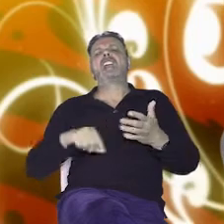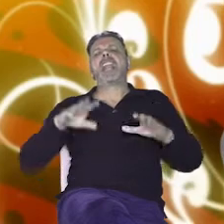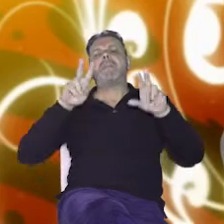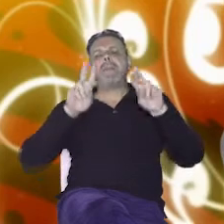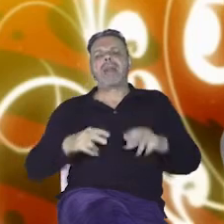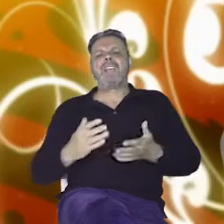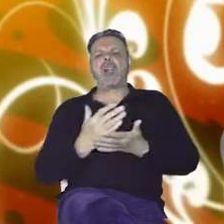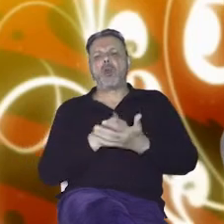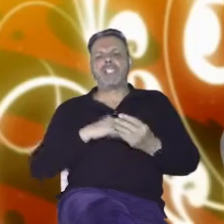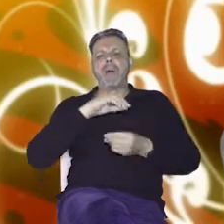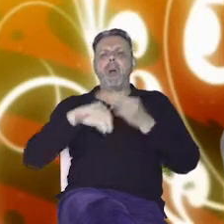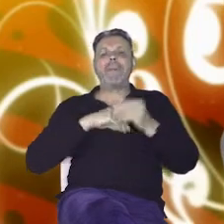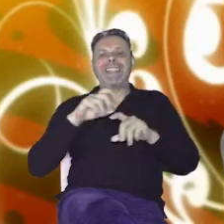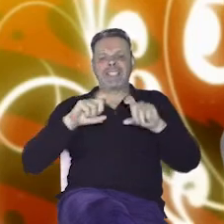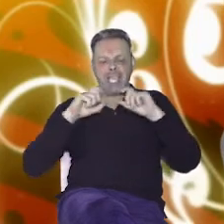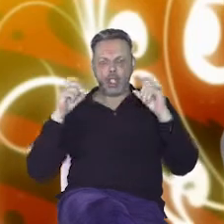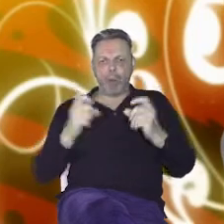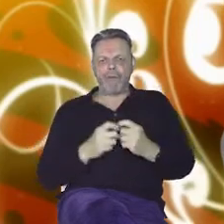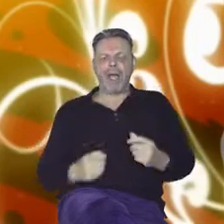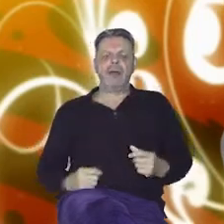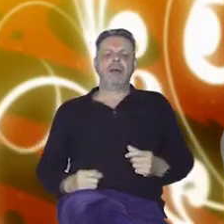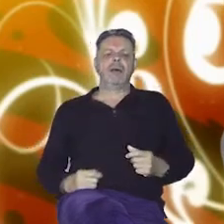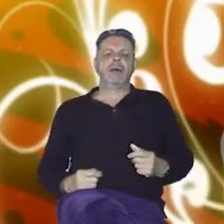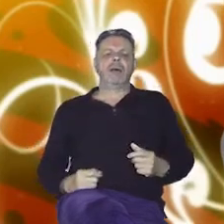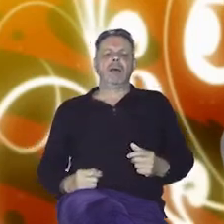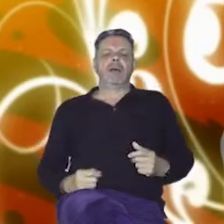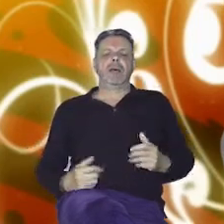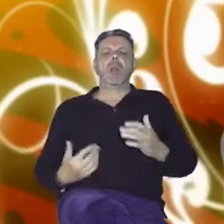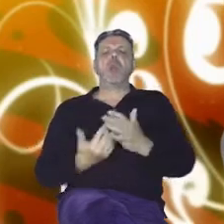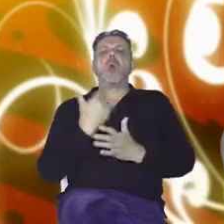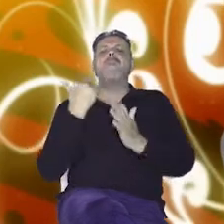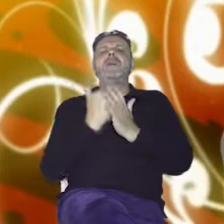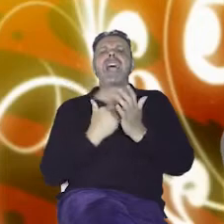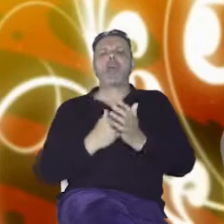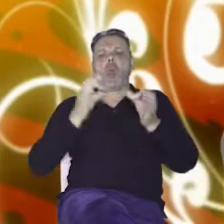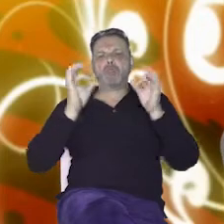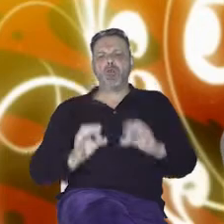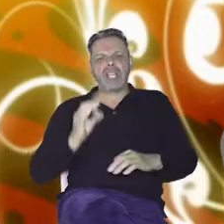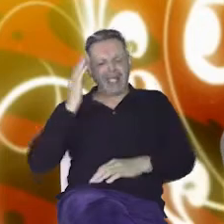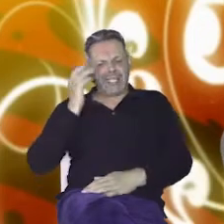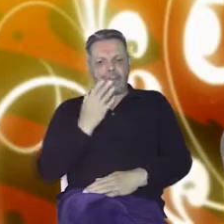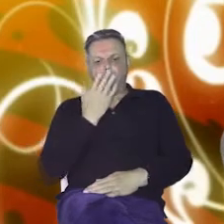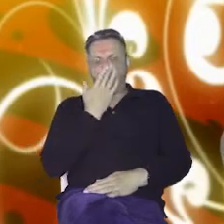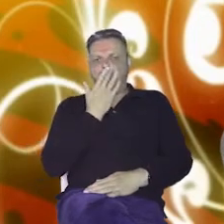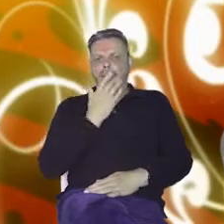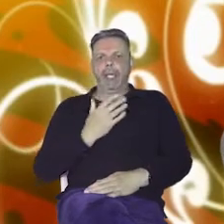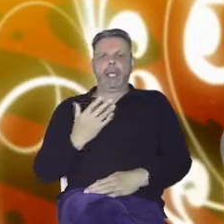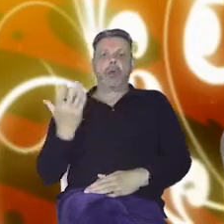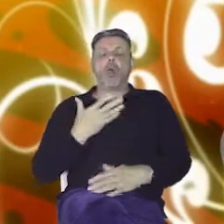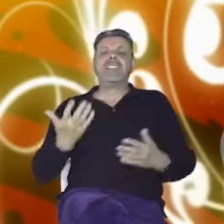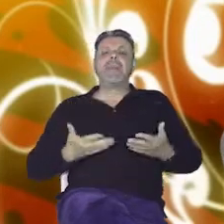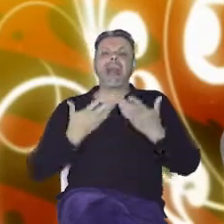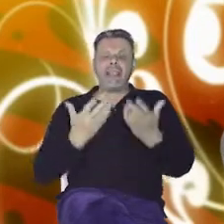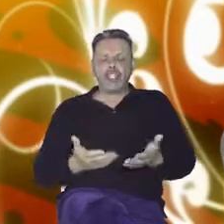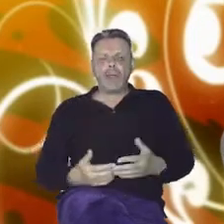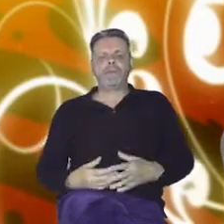korisnika obiteljskih domova, novim zakonom socijalne skrbi koji se predlaže i koji će se